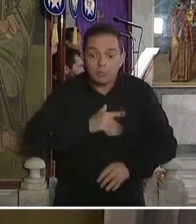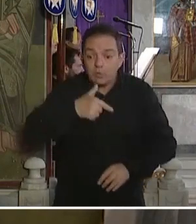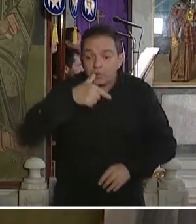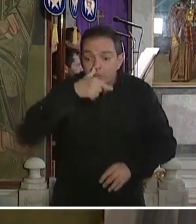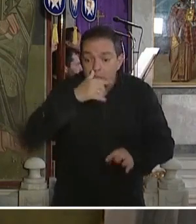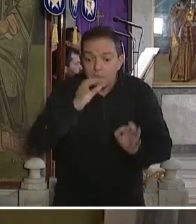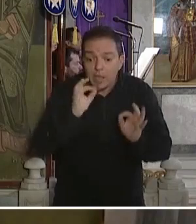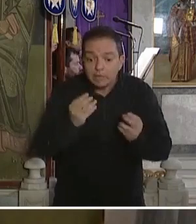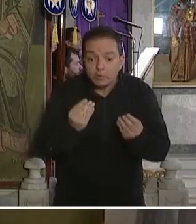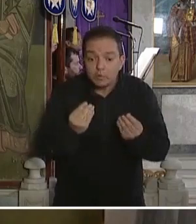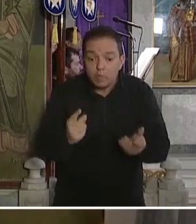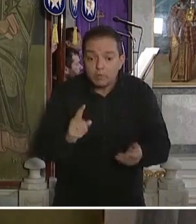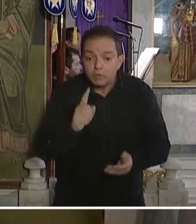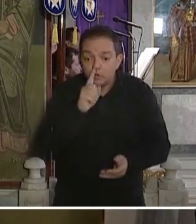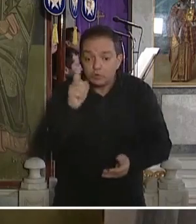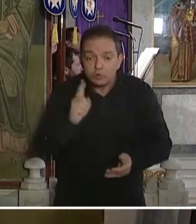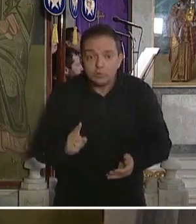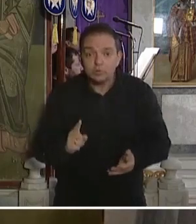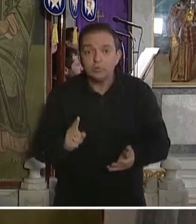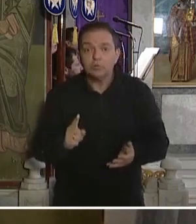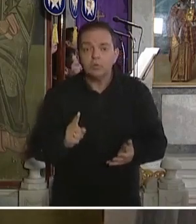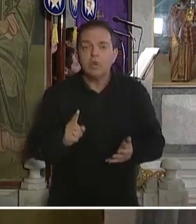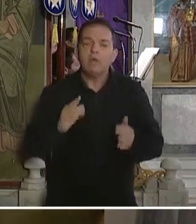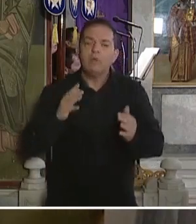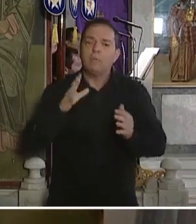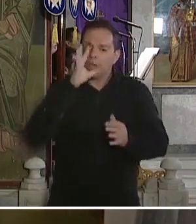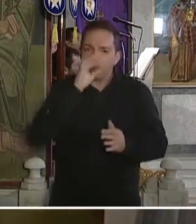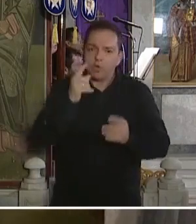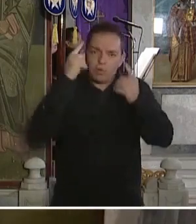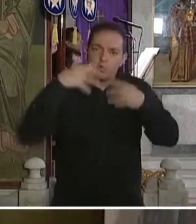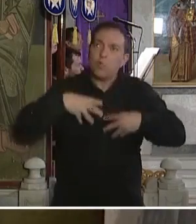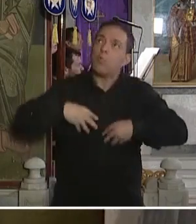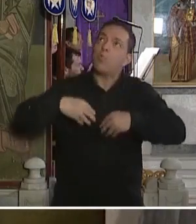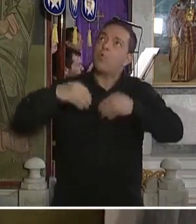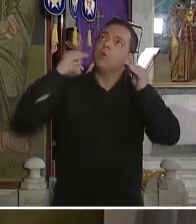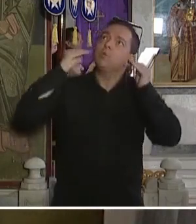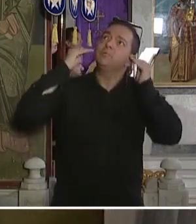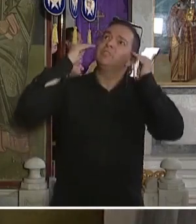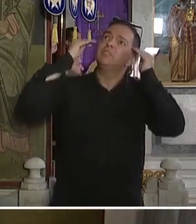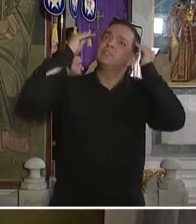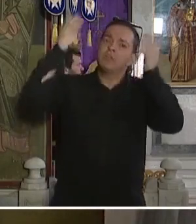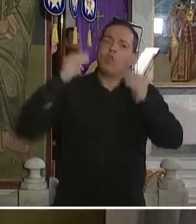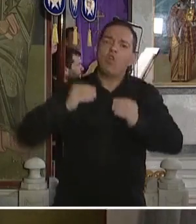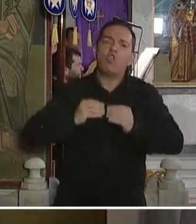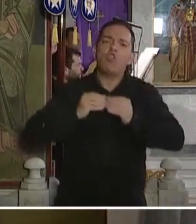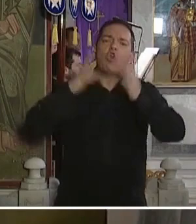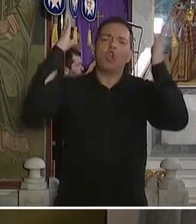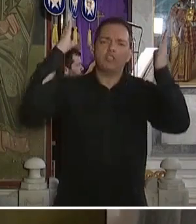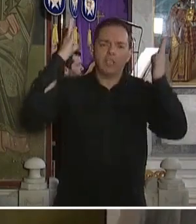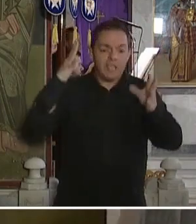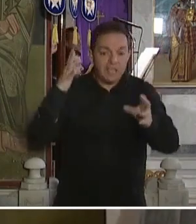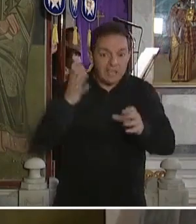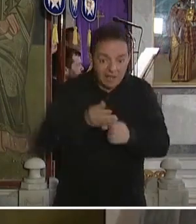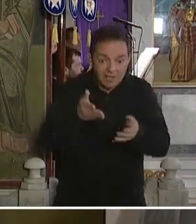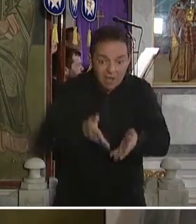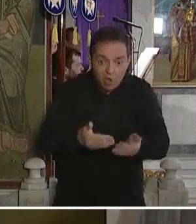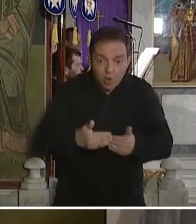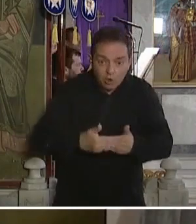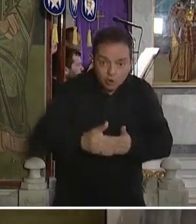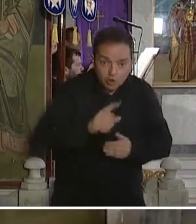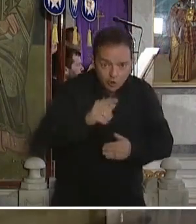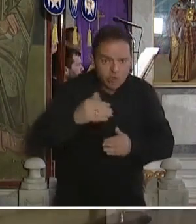με αυτόν τον τρόπο που το περιγράφουμε υψώνεται από το Θεό και δοξάζεται. Κερδίζει και αυτή τη ζωή και την